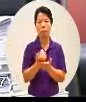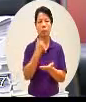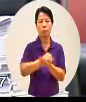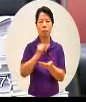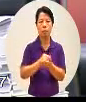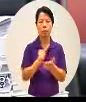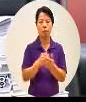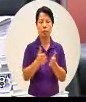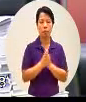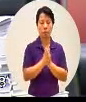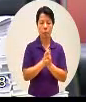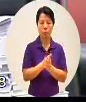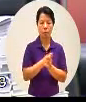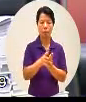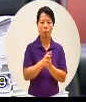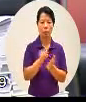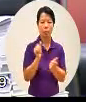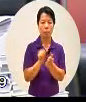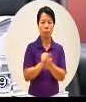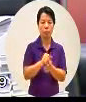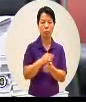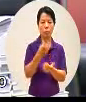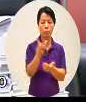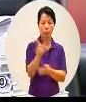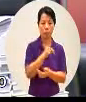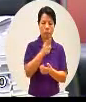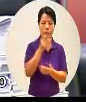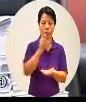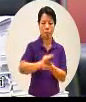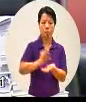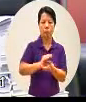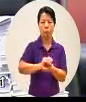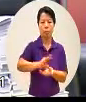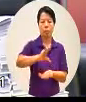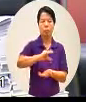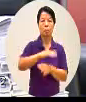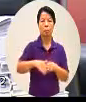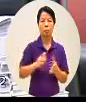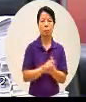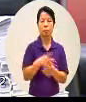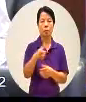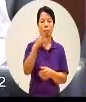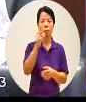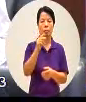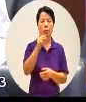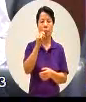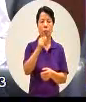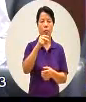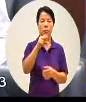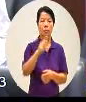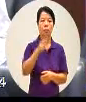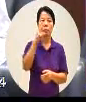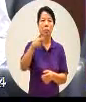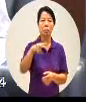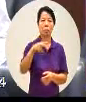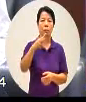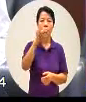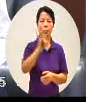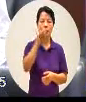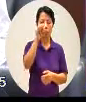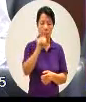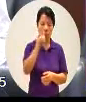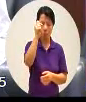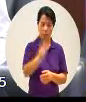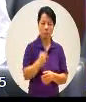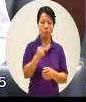要靠高额的举债，每一年都借了200多亿才能达到预算的收支平衡，那